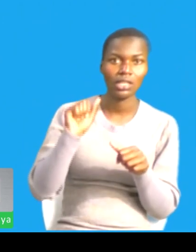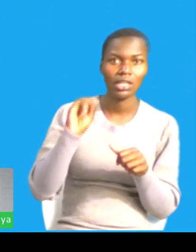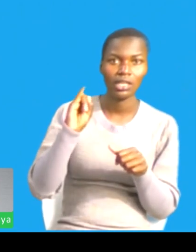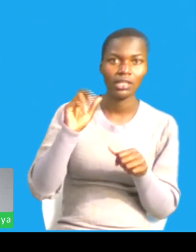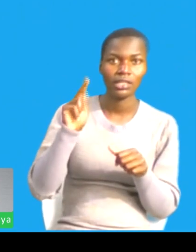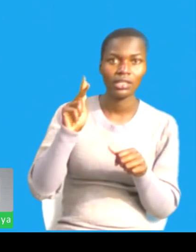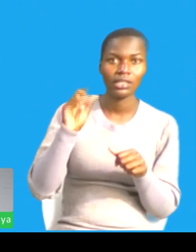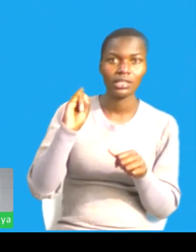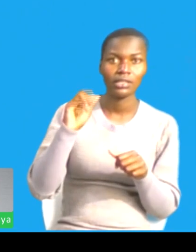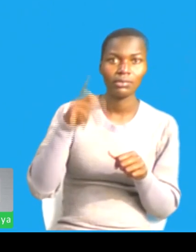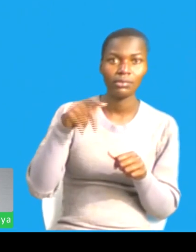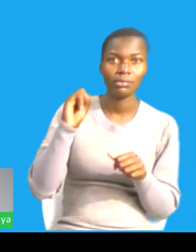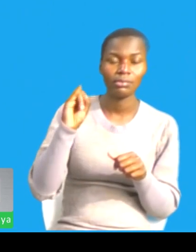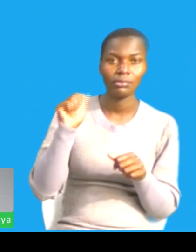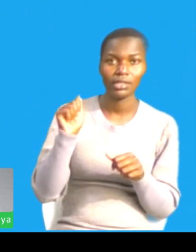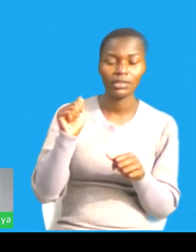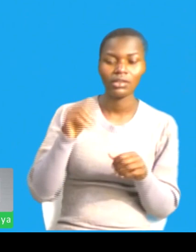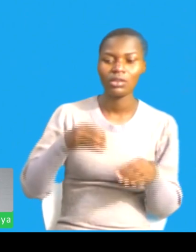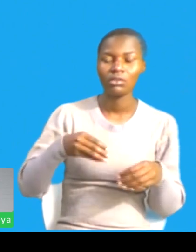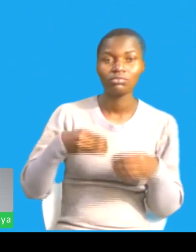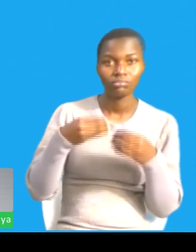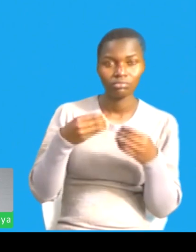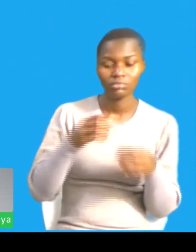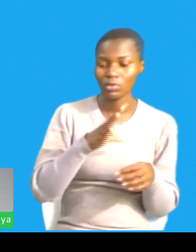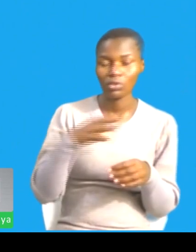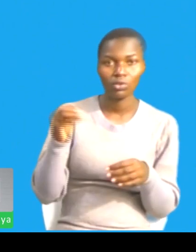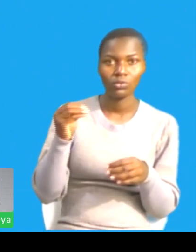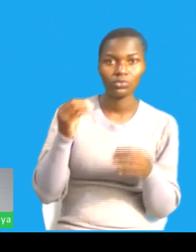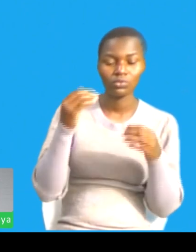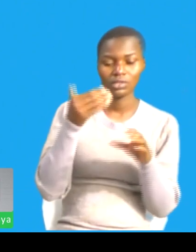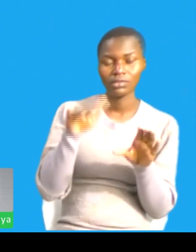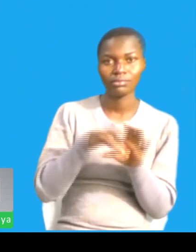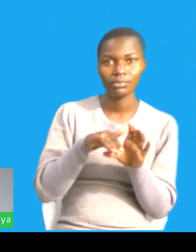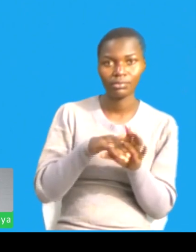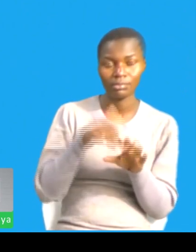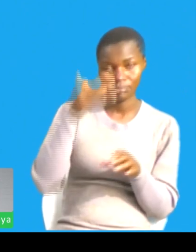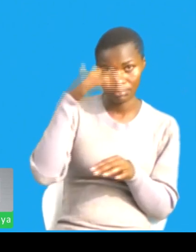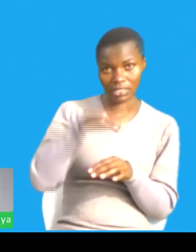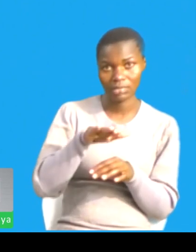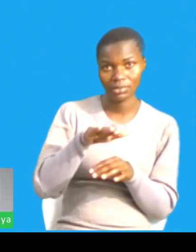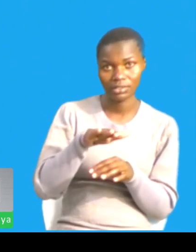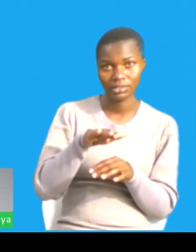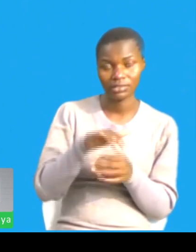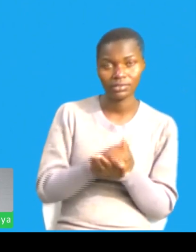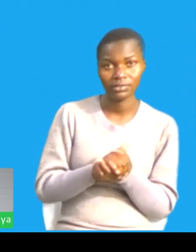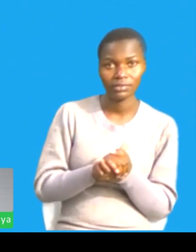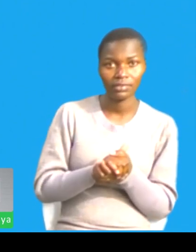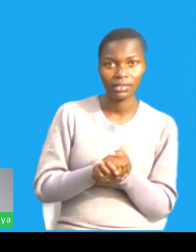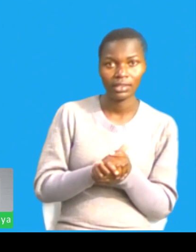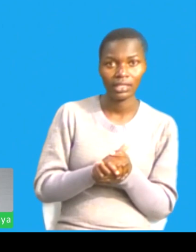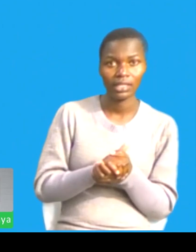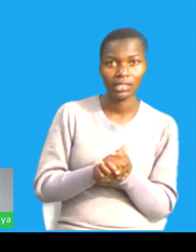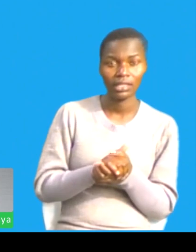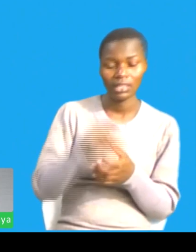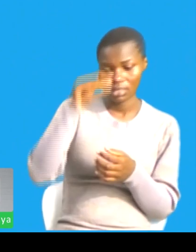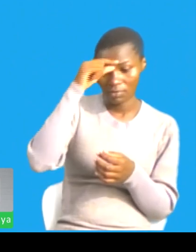enda bunge pitisha sheria. Enda bunge pitisha sheria. Hiyo ni kazi yako. Tengeza sheria. Serikali